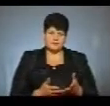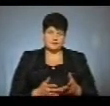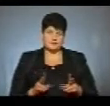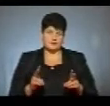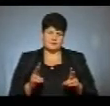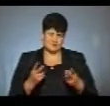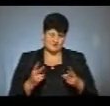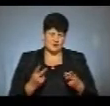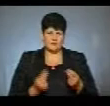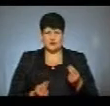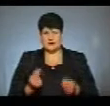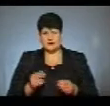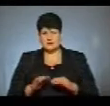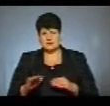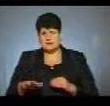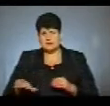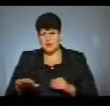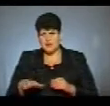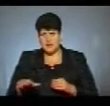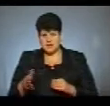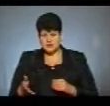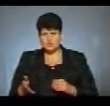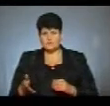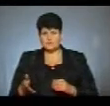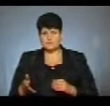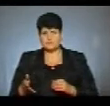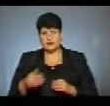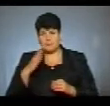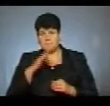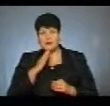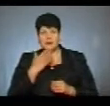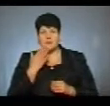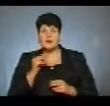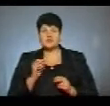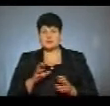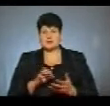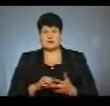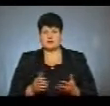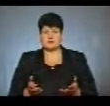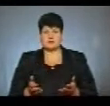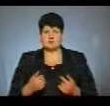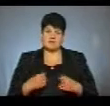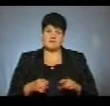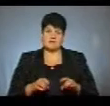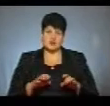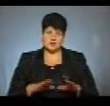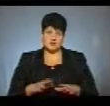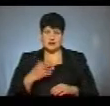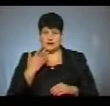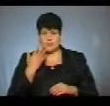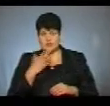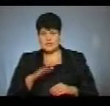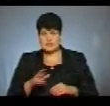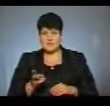діти бавляться на майданчику і батькам немає чим зайнятися. Тому ми вирішили, коли